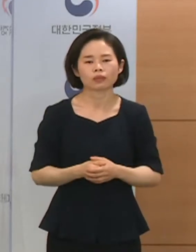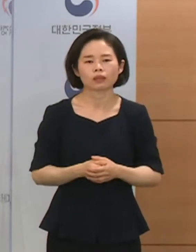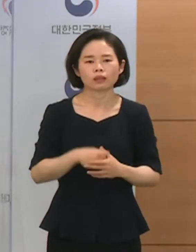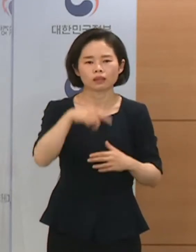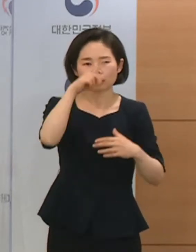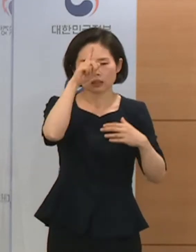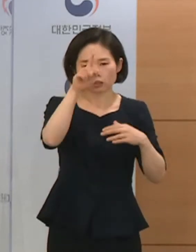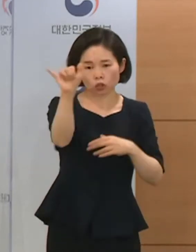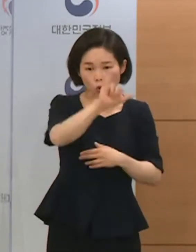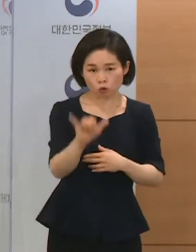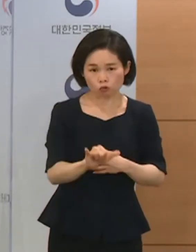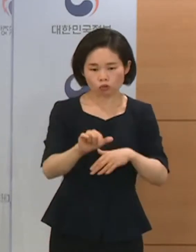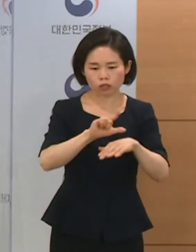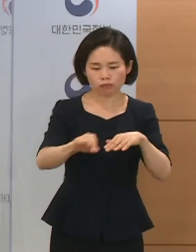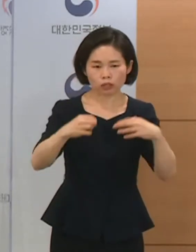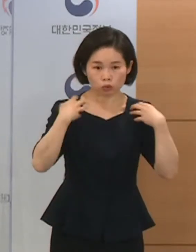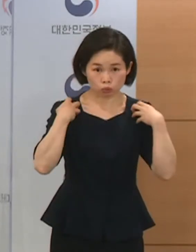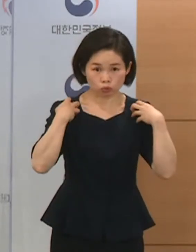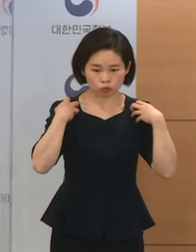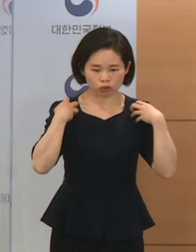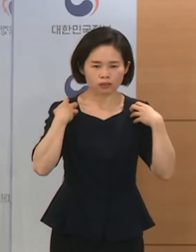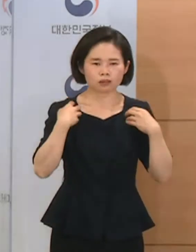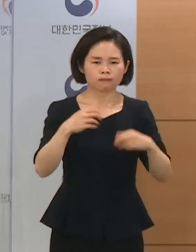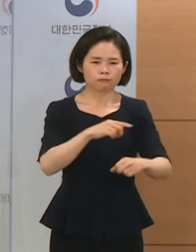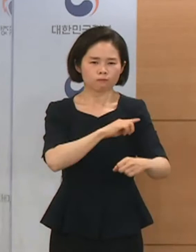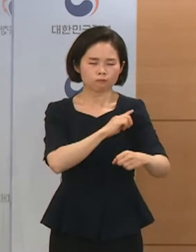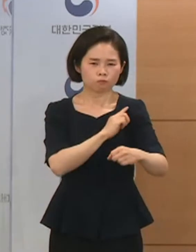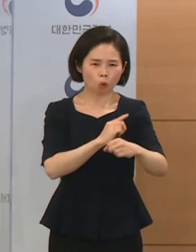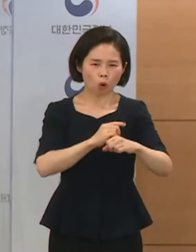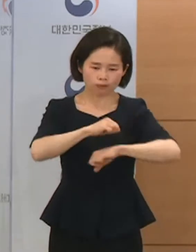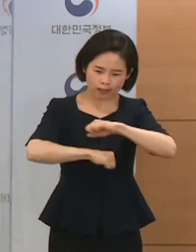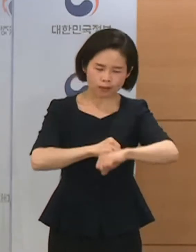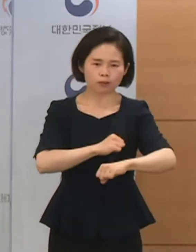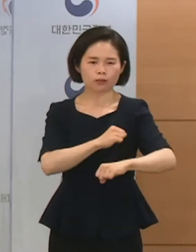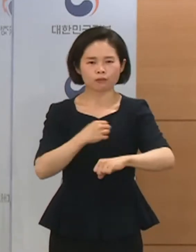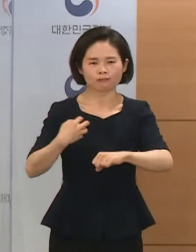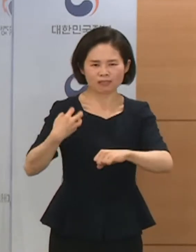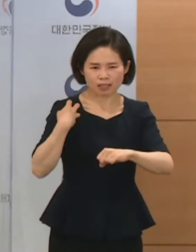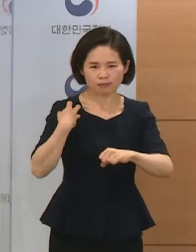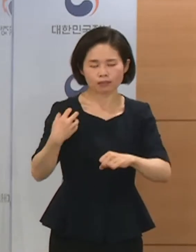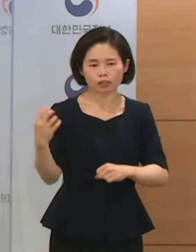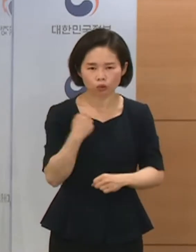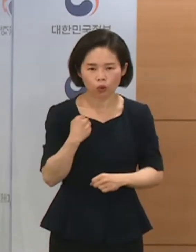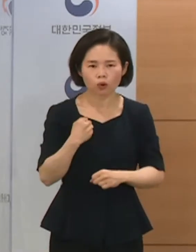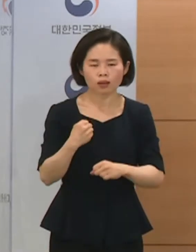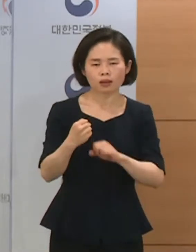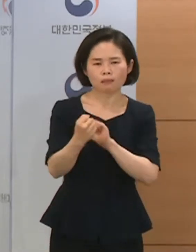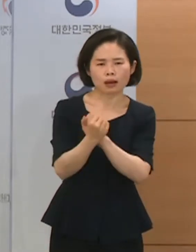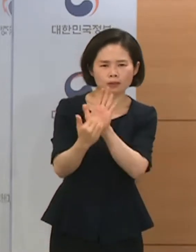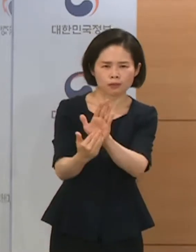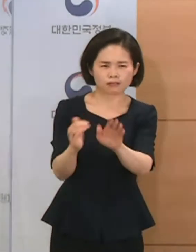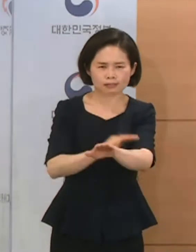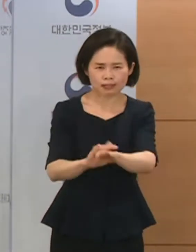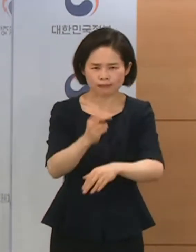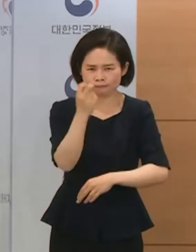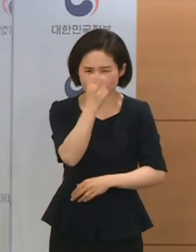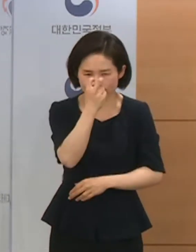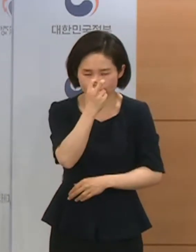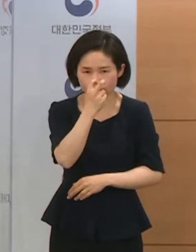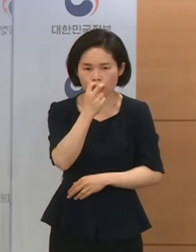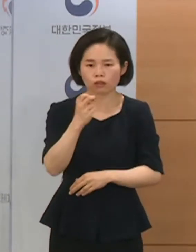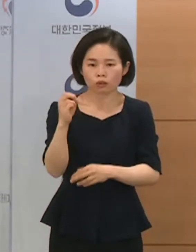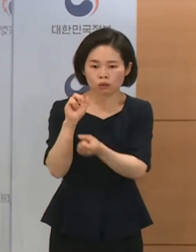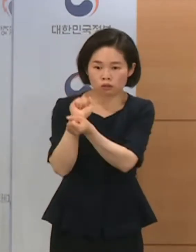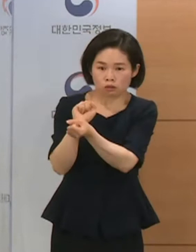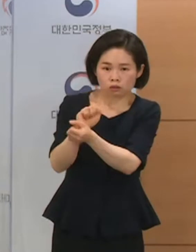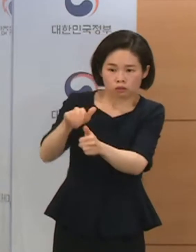전국의 지자체는 권한과 책임을 가지고 지역별 방역 상황에 따라 적극 대응해 주시고 유행 상황에 따라